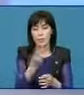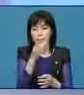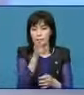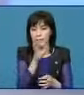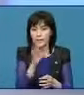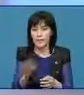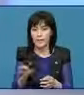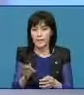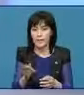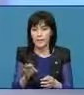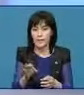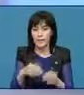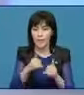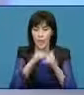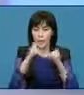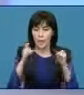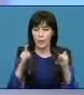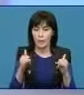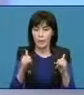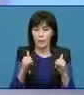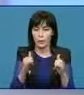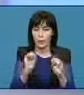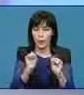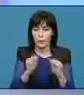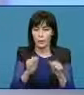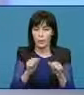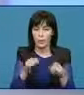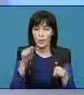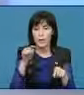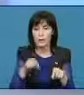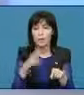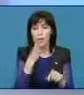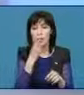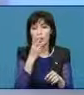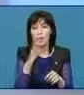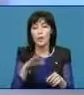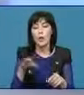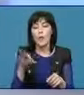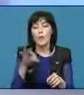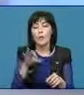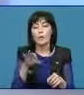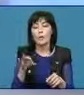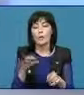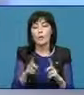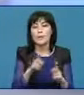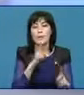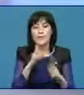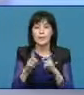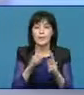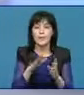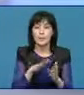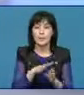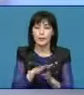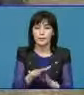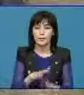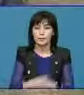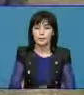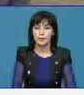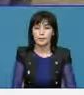арттыруға болатынына көз жеткен. Істің игілігін көргендер Отырар ауданында семинар кеңес өткізді.